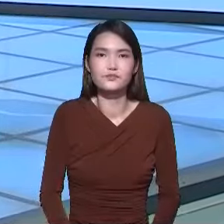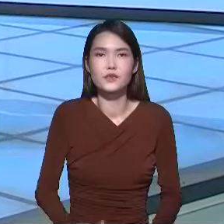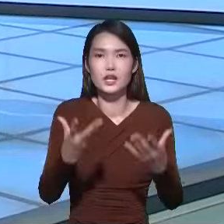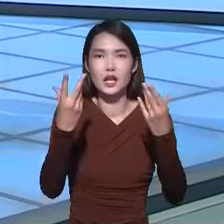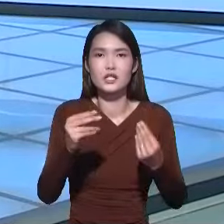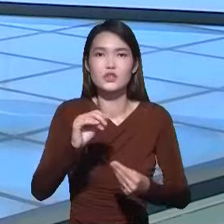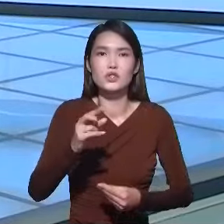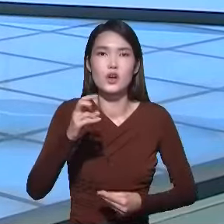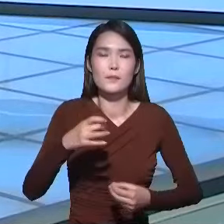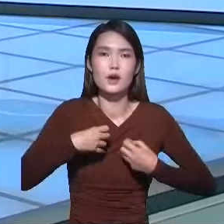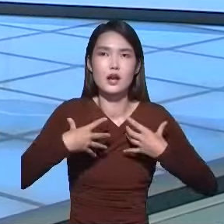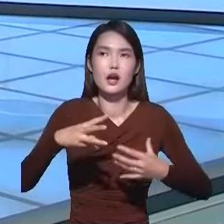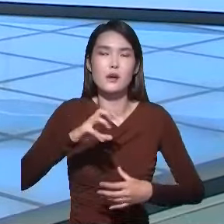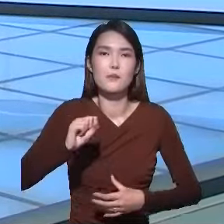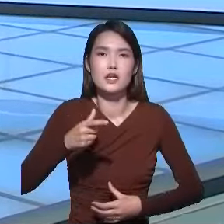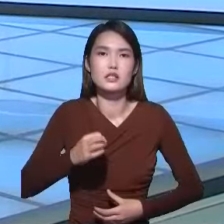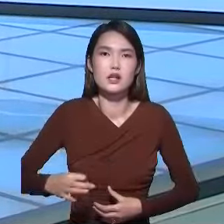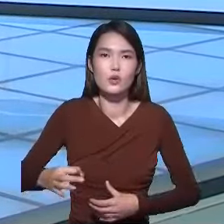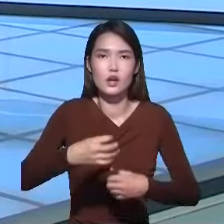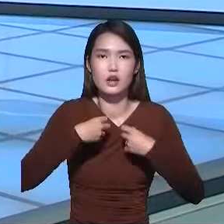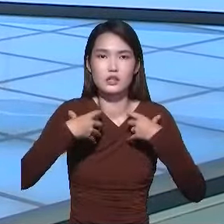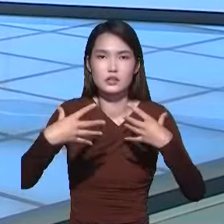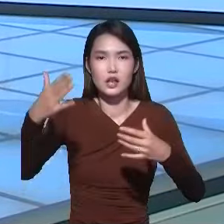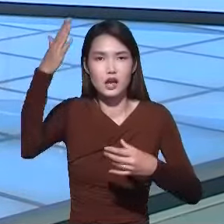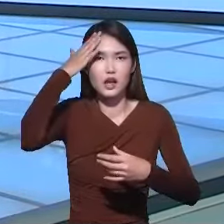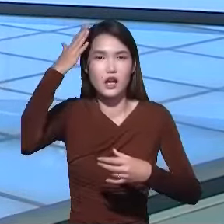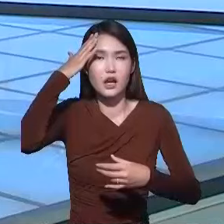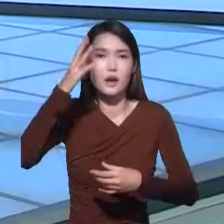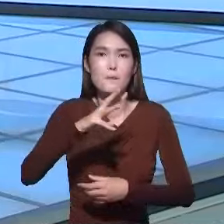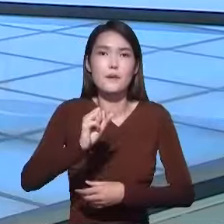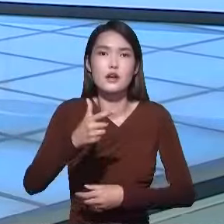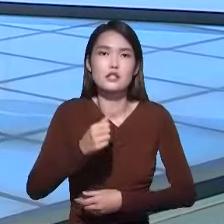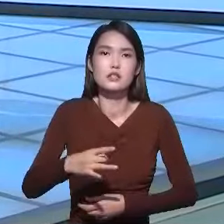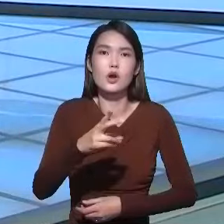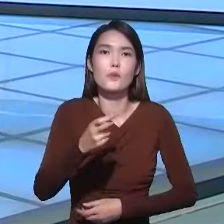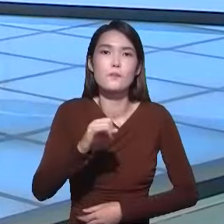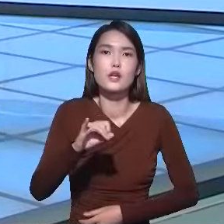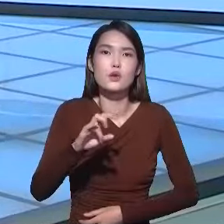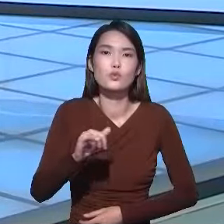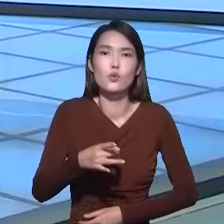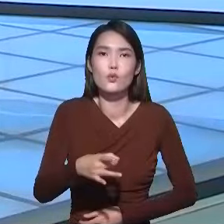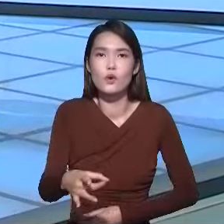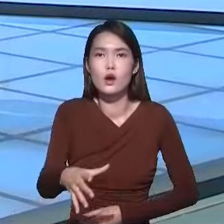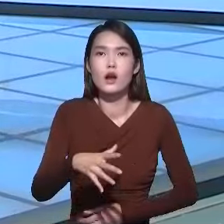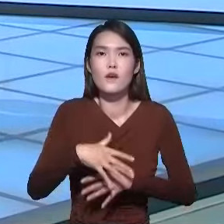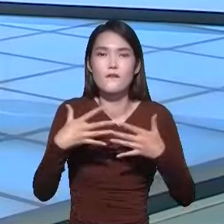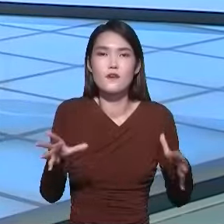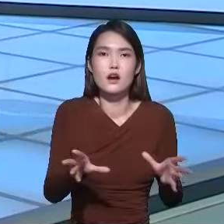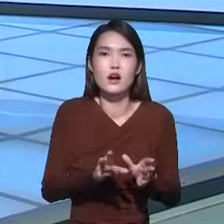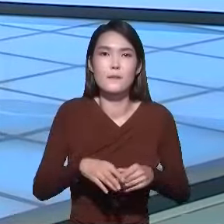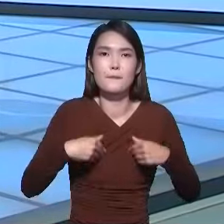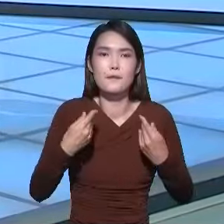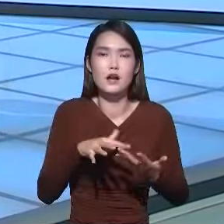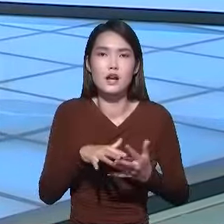День чабана отпраздновали в Мангистауской области. Мероприятия, организованные акиматами Мангистауского и Бениуского районов, отметили масштабно вместе с